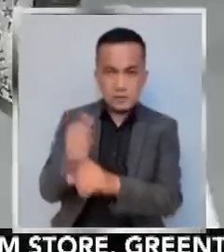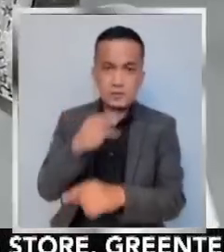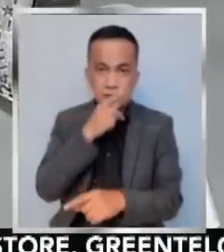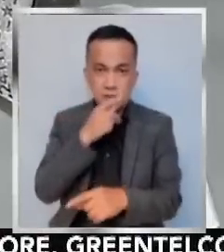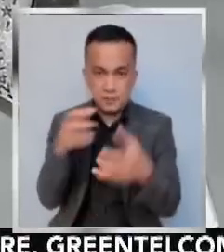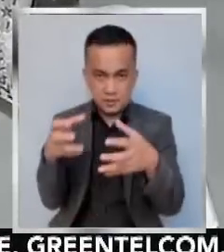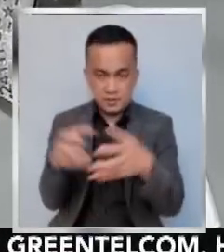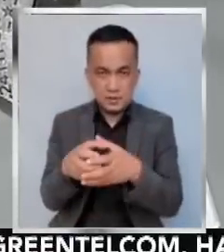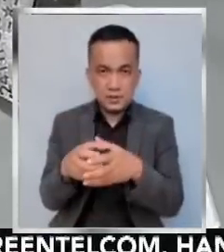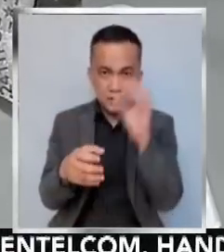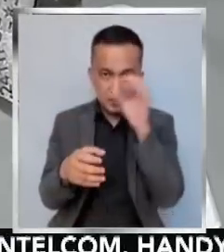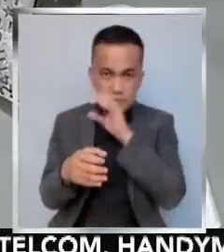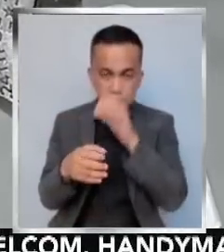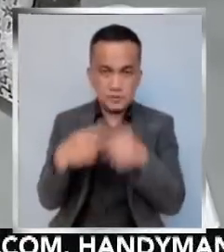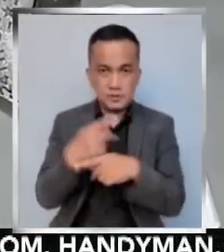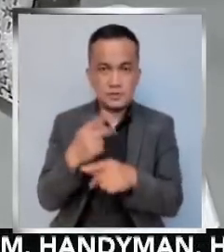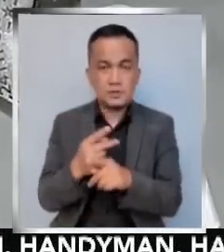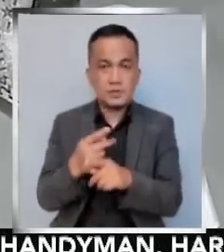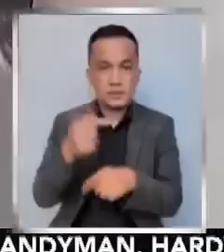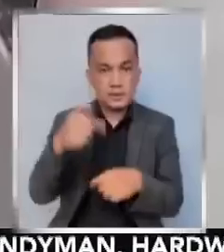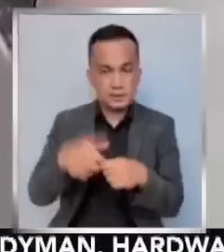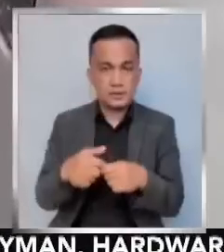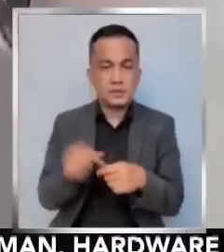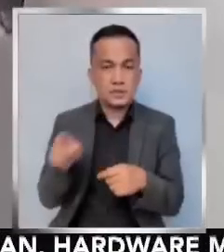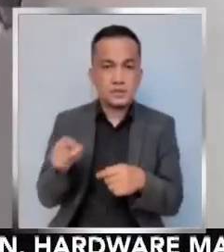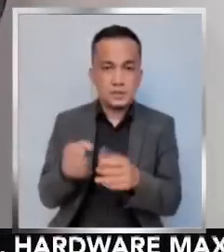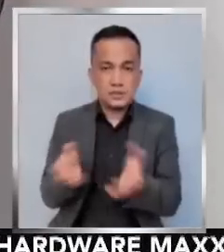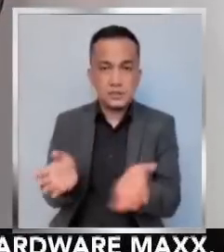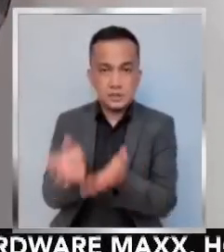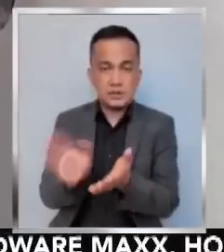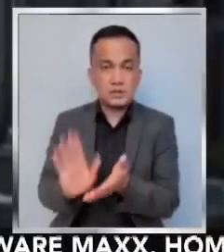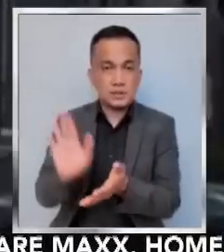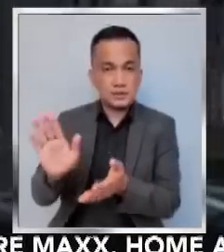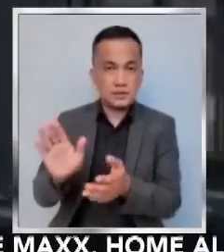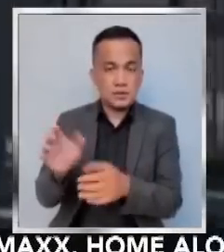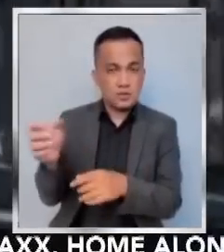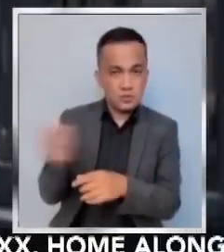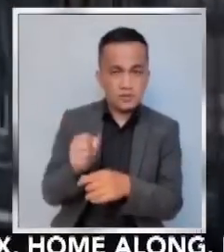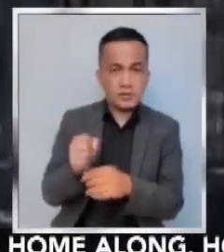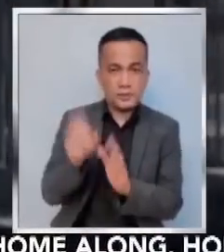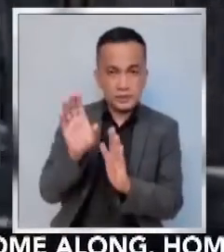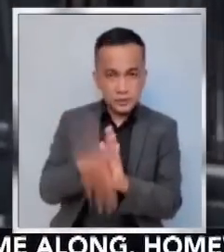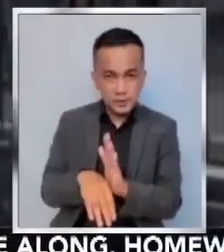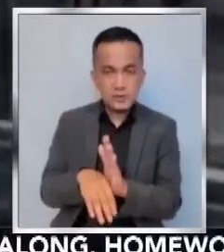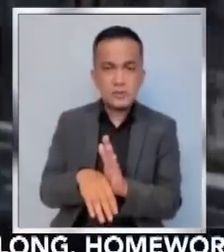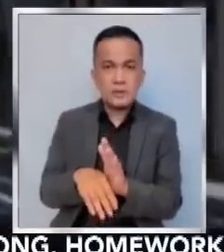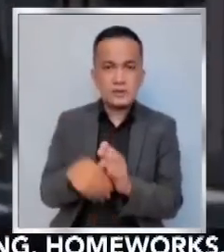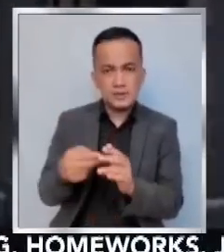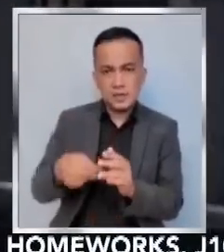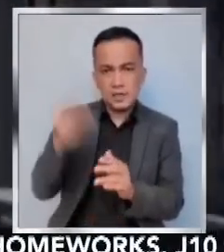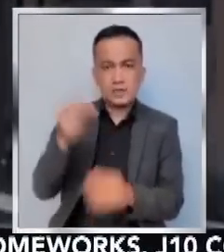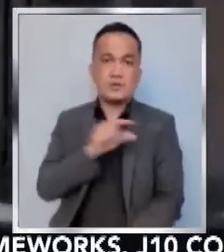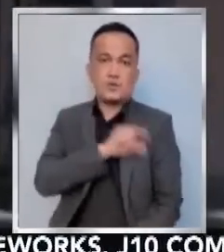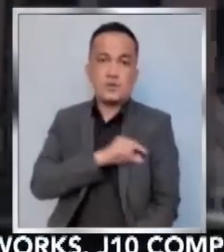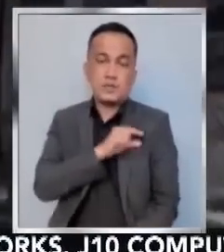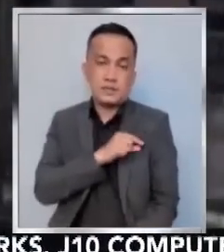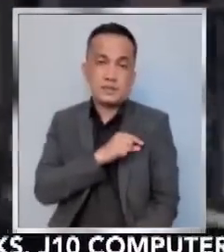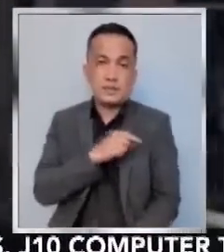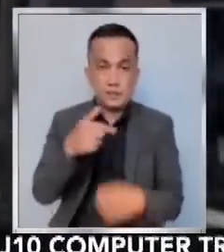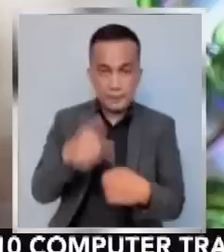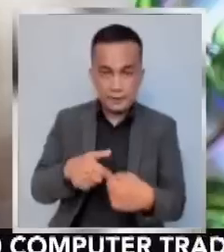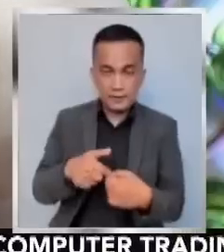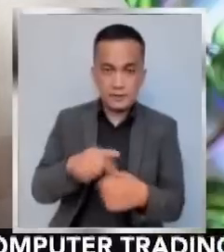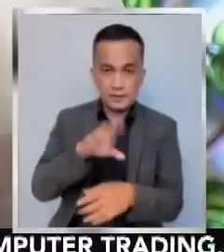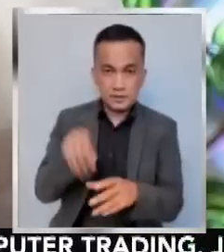paghahanap ng produktong petrolyo at hinihikayat sila na kumuha ng pinakamura at pinakamataas na kalidad ng produktong petrolyo kabilang na ang